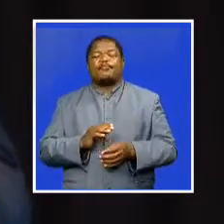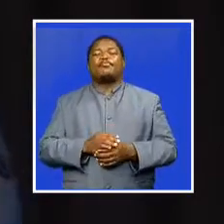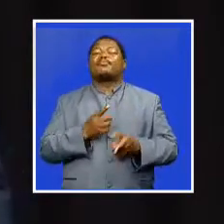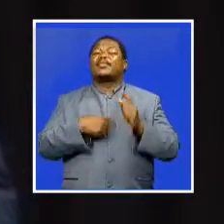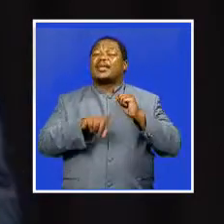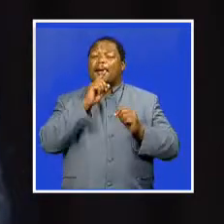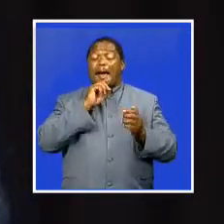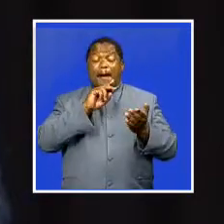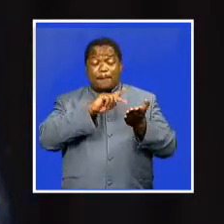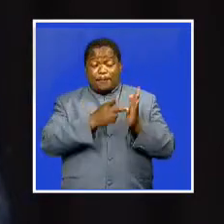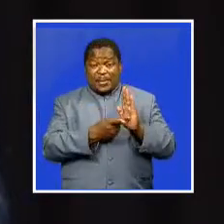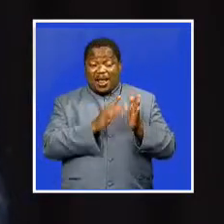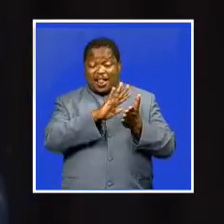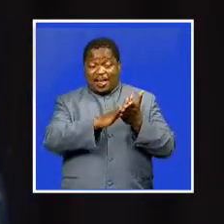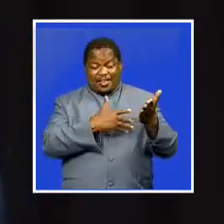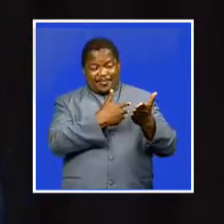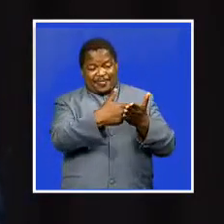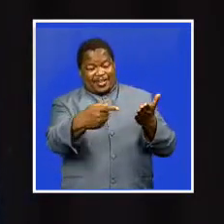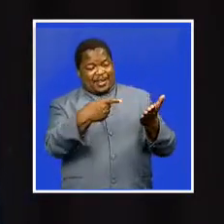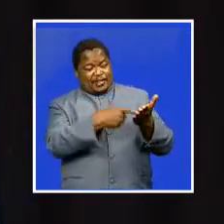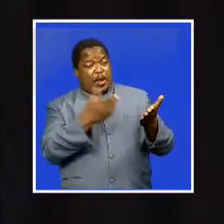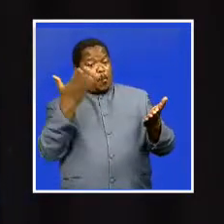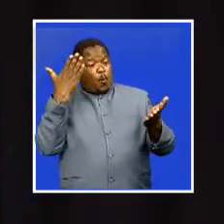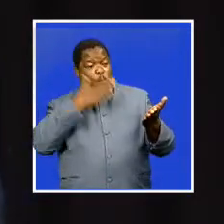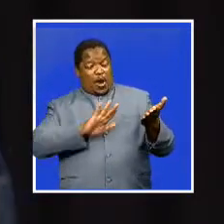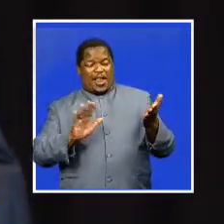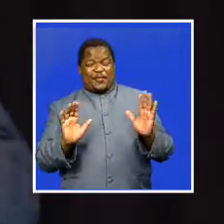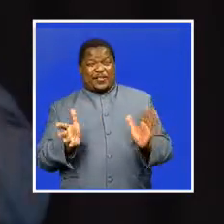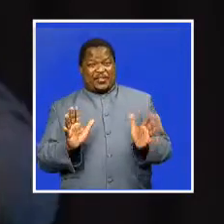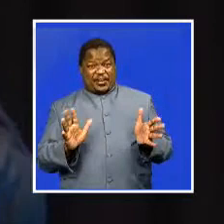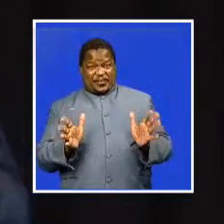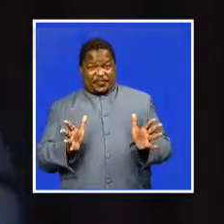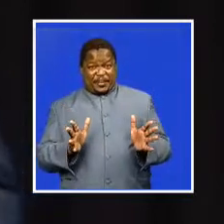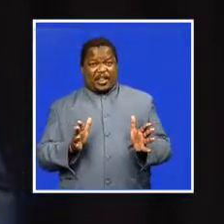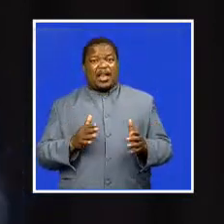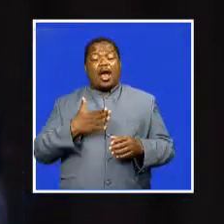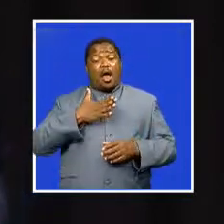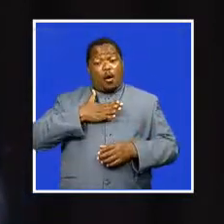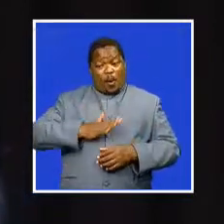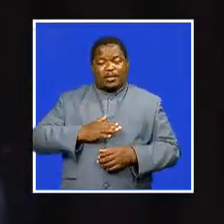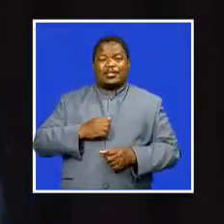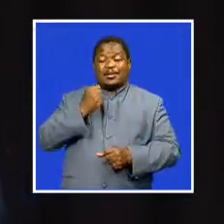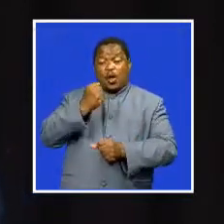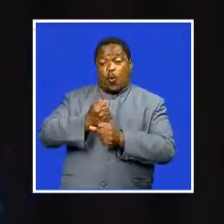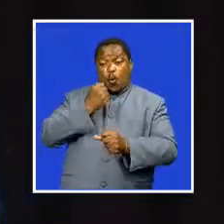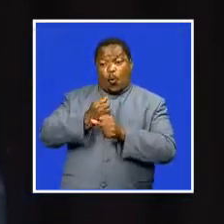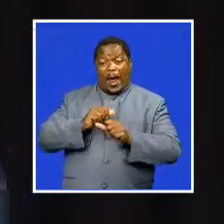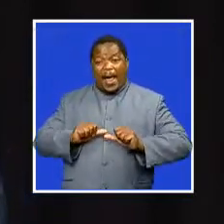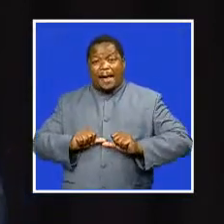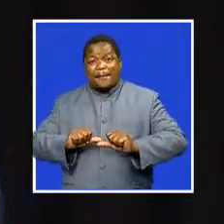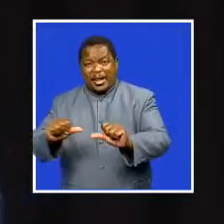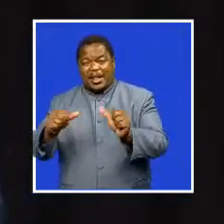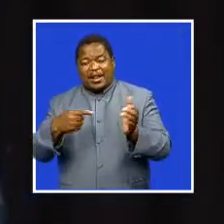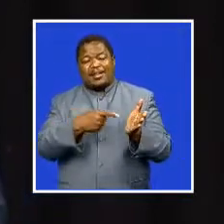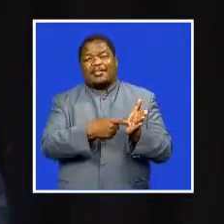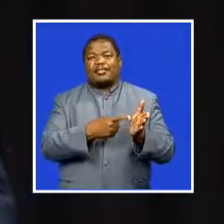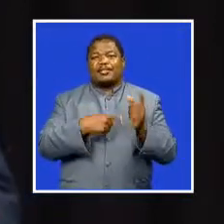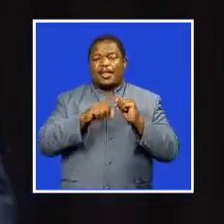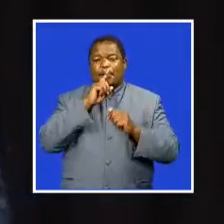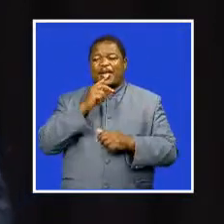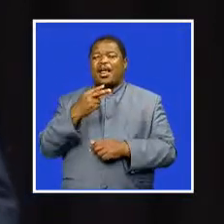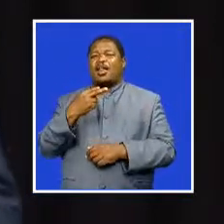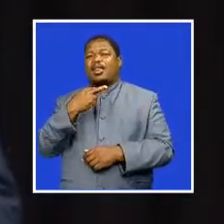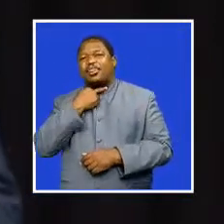sadibana ke nale challenge ya COVID-19 dashinja tonke tindvo bekunene njengoba nje sathi namhla